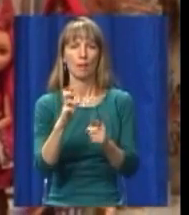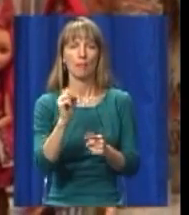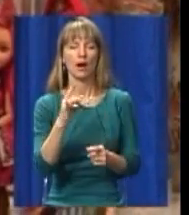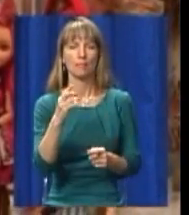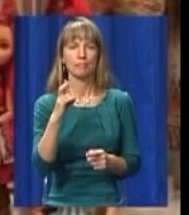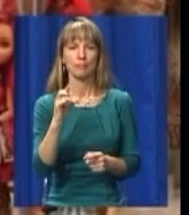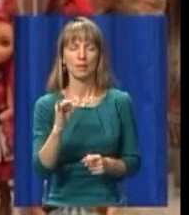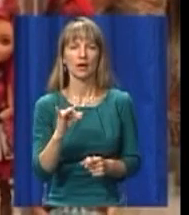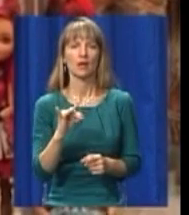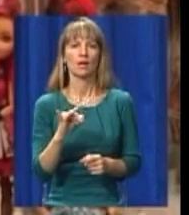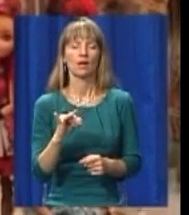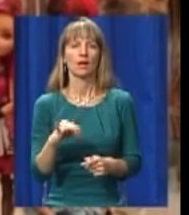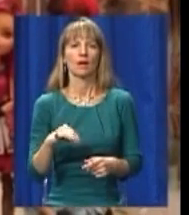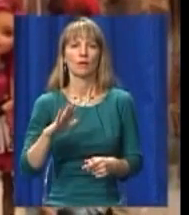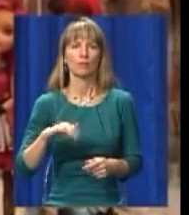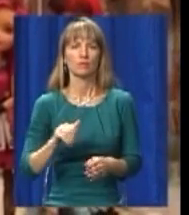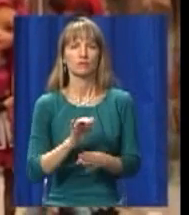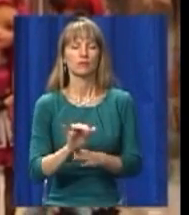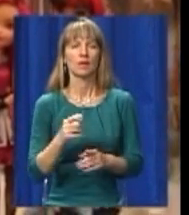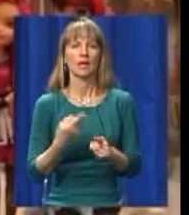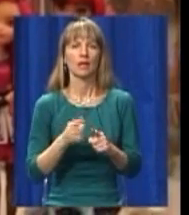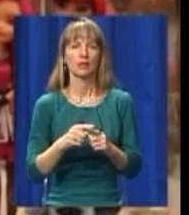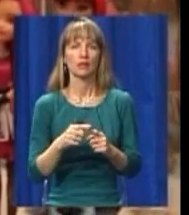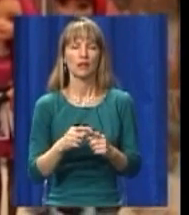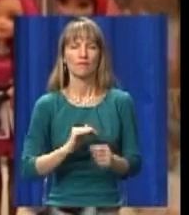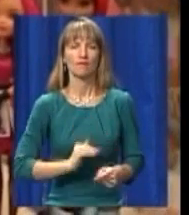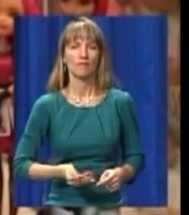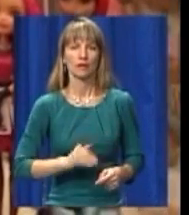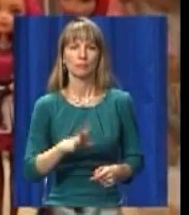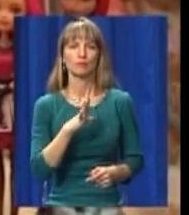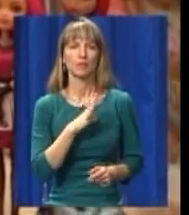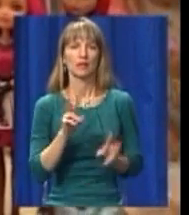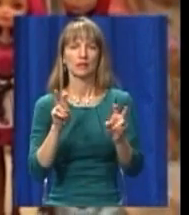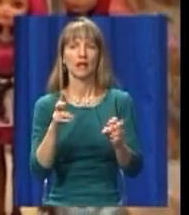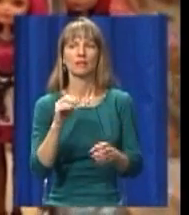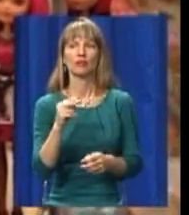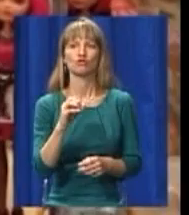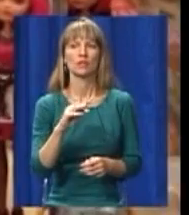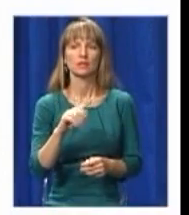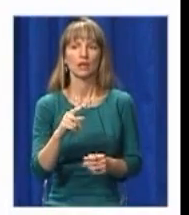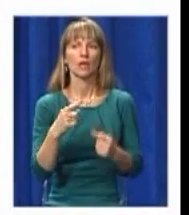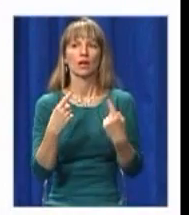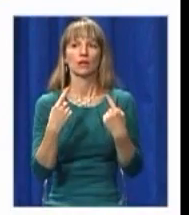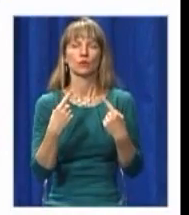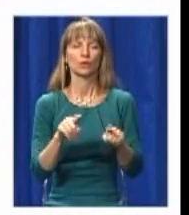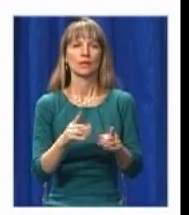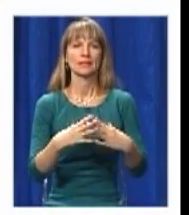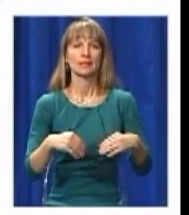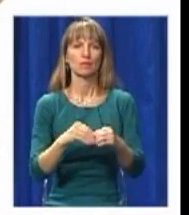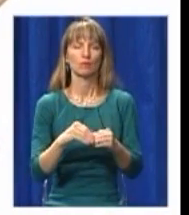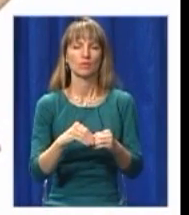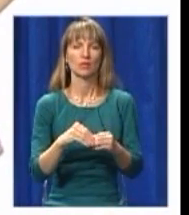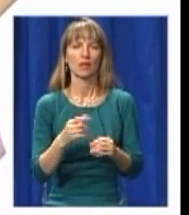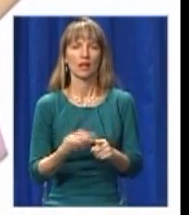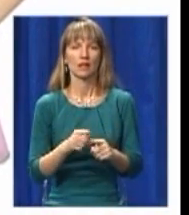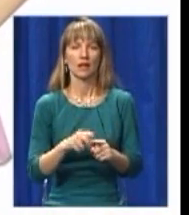Кен, Стейсі, Тодд і Шеріл, що випускаються компанією Мейтел, були названі на честь інших членів сім'ї Хендлер. Наприклад, Кен